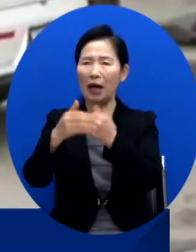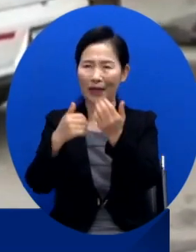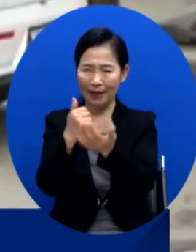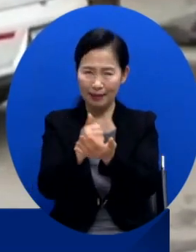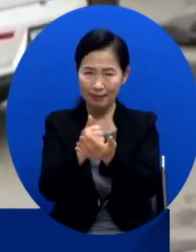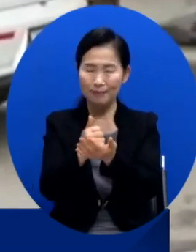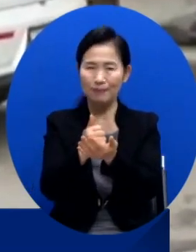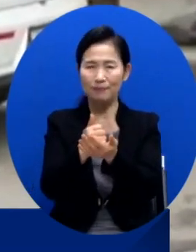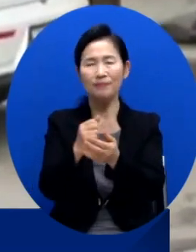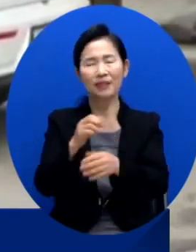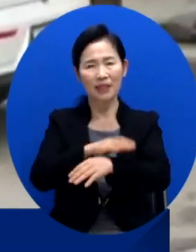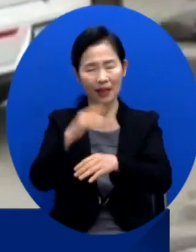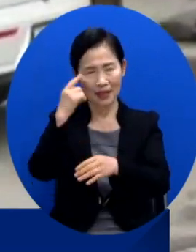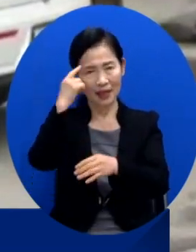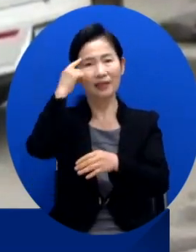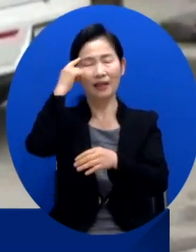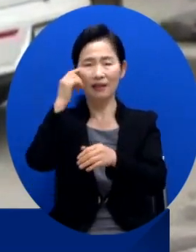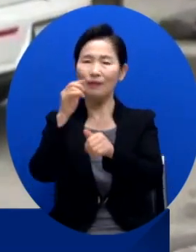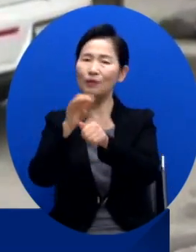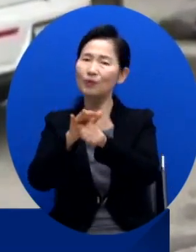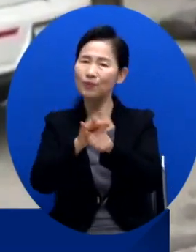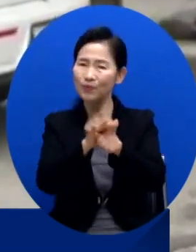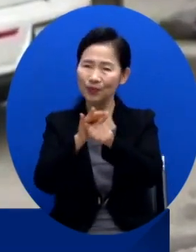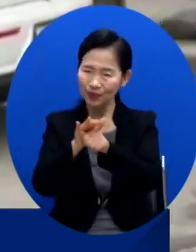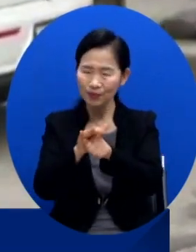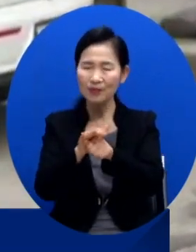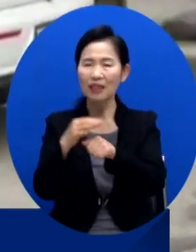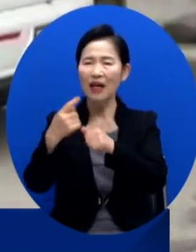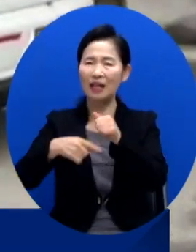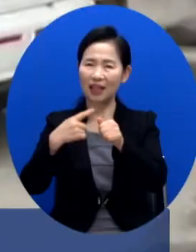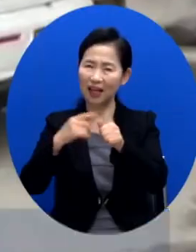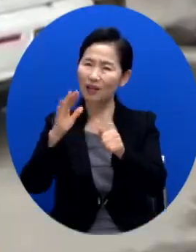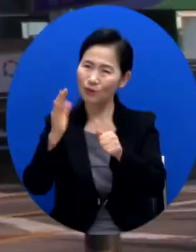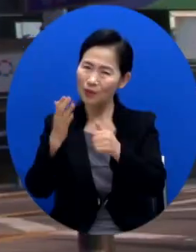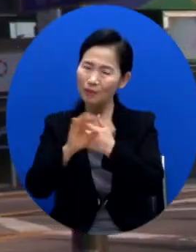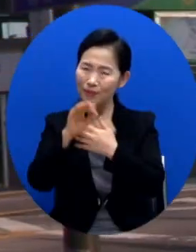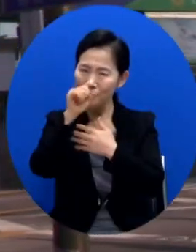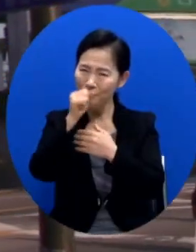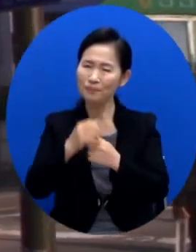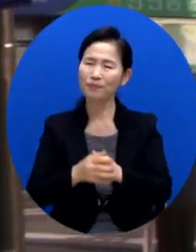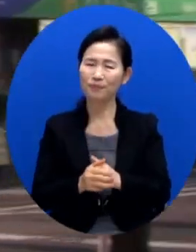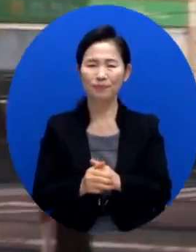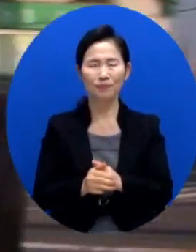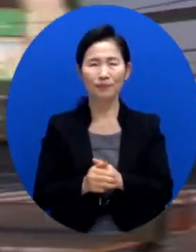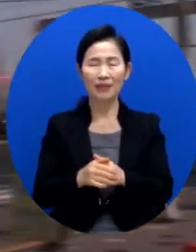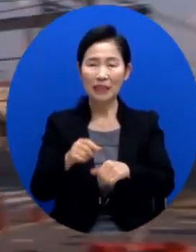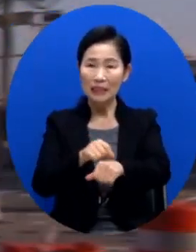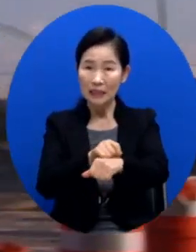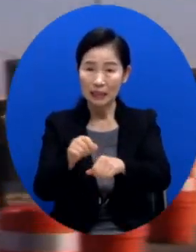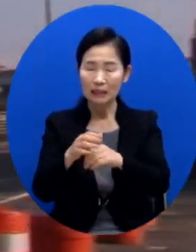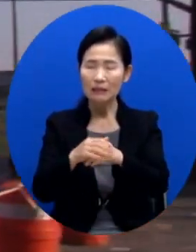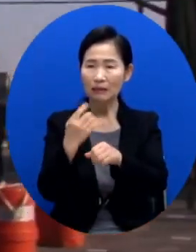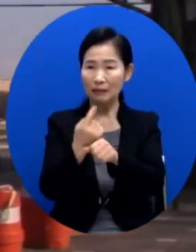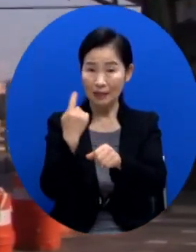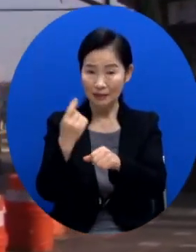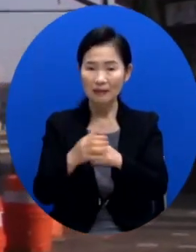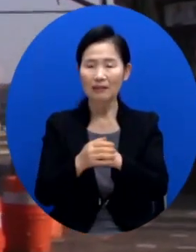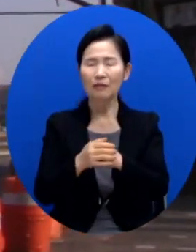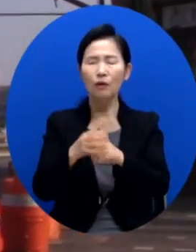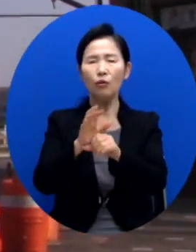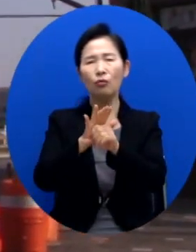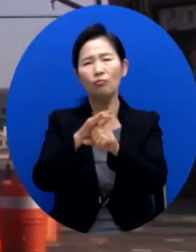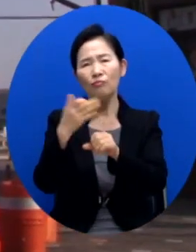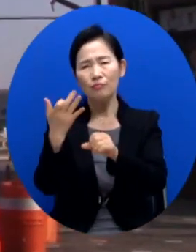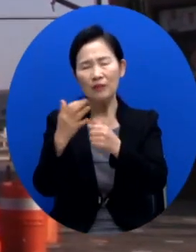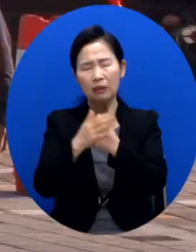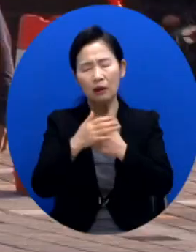알게 해주는 그런 한 해가 되었으면 하는 마음입니다. 특히 지난해 모든 국민들이 코로나로 인해